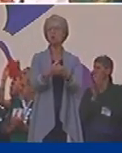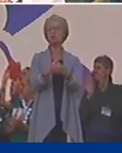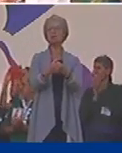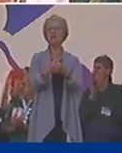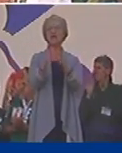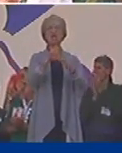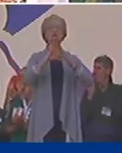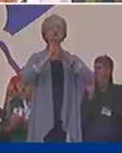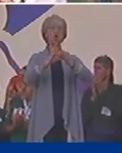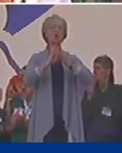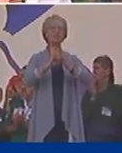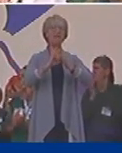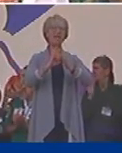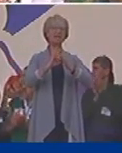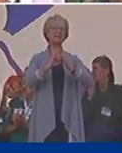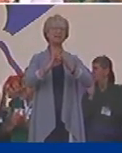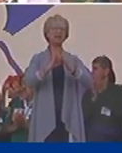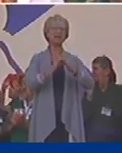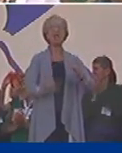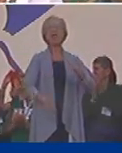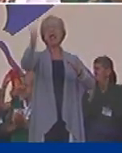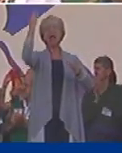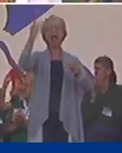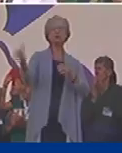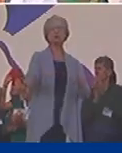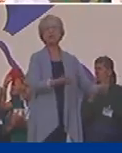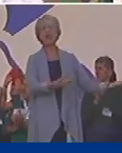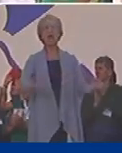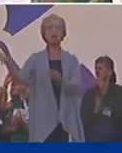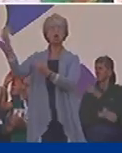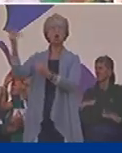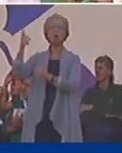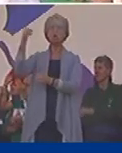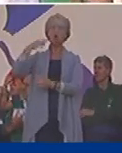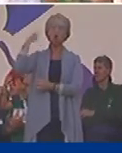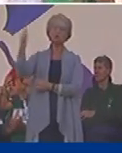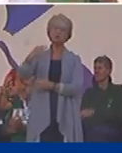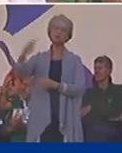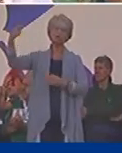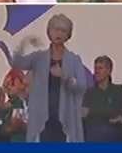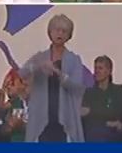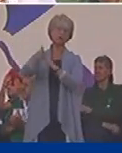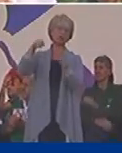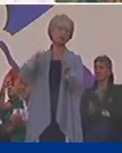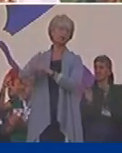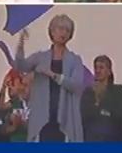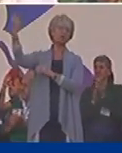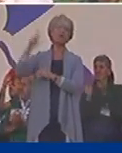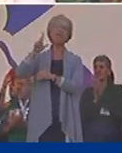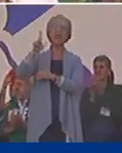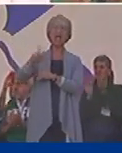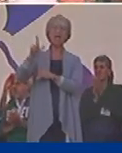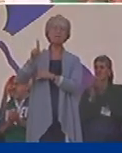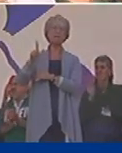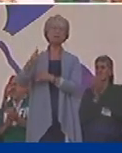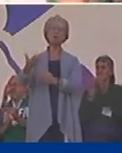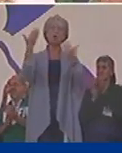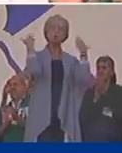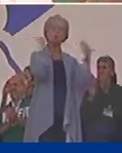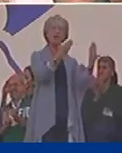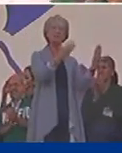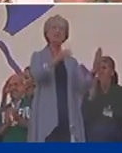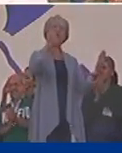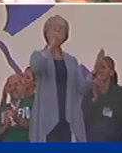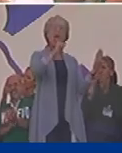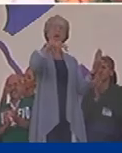solidarietà. Altro che accogliere i ciabattanti che ogni giorno arrivano a Lampedusa. Quelli di Amatrice